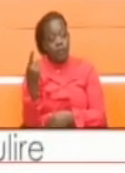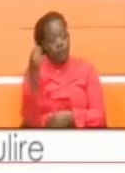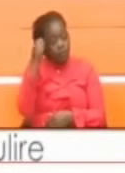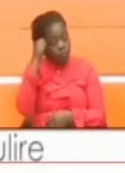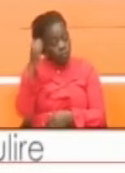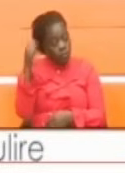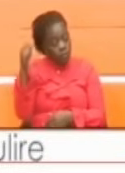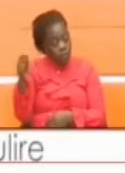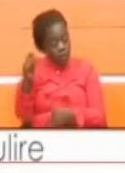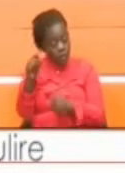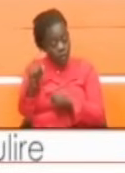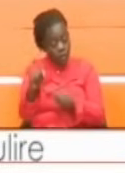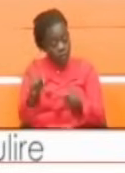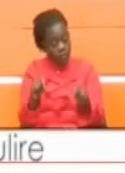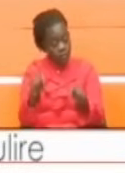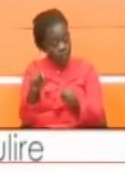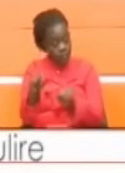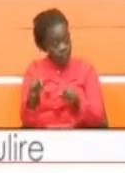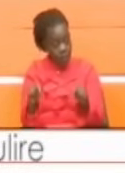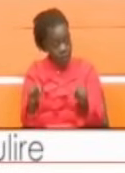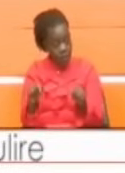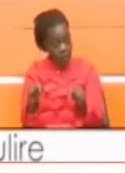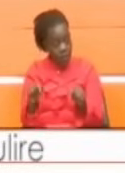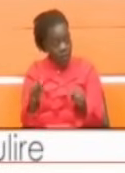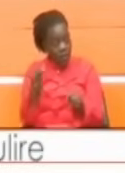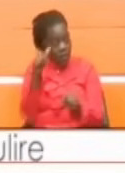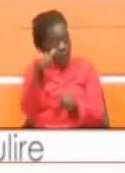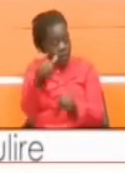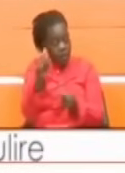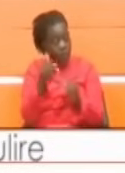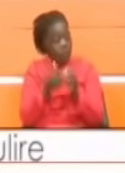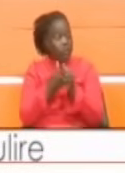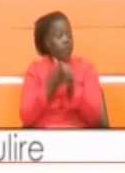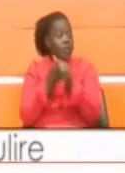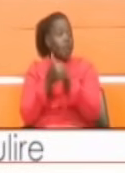president yafuga wano ye mukulembeze